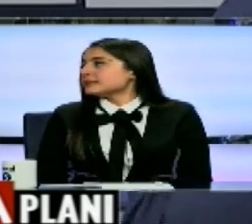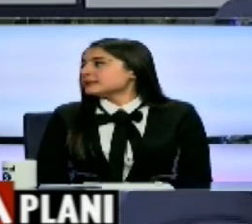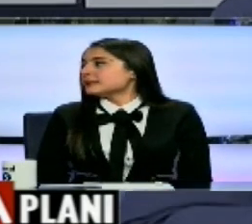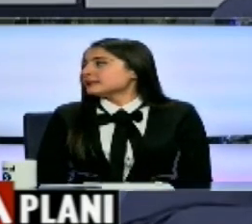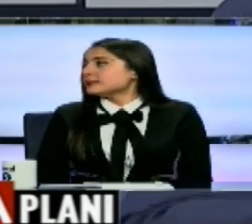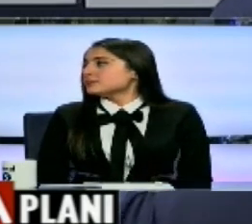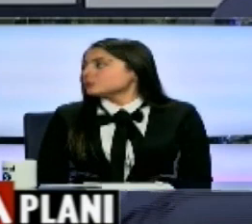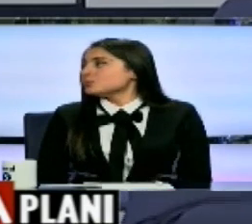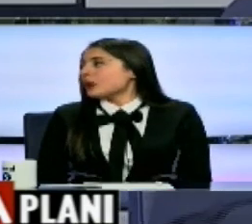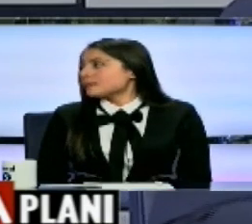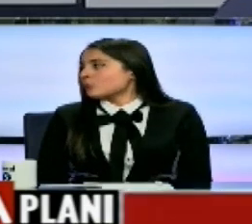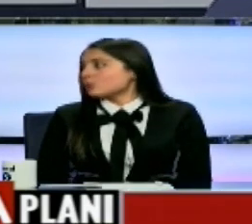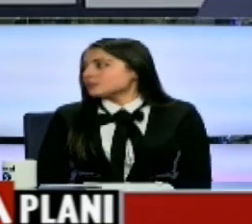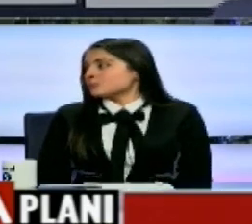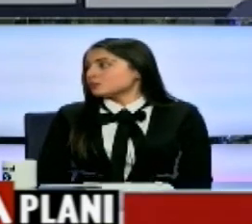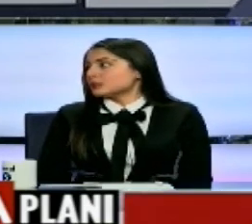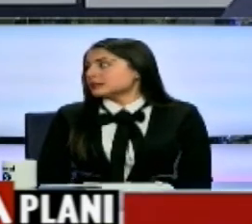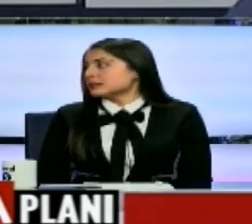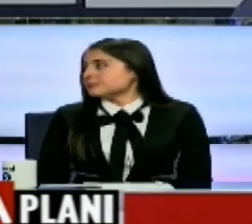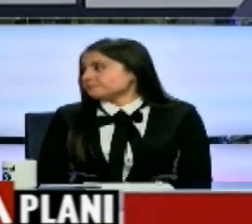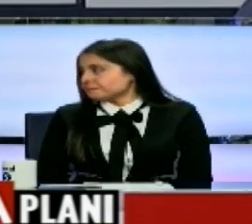Geçenlerde rüyamda gördüm. Tabii bu